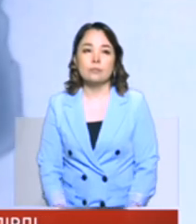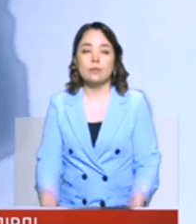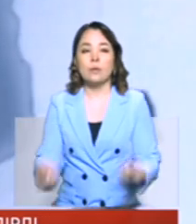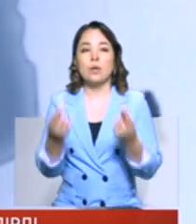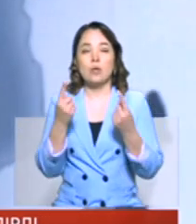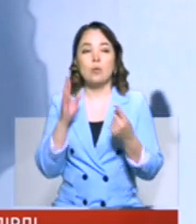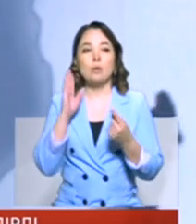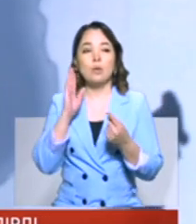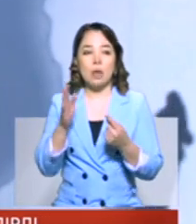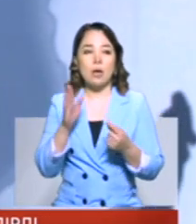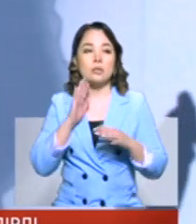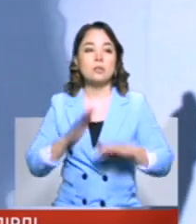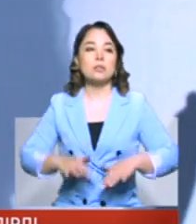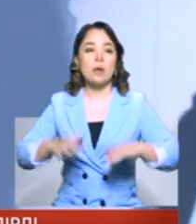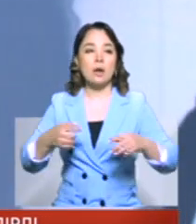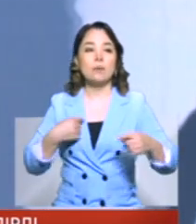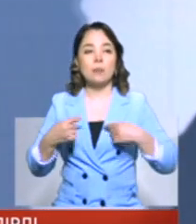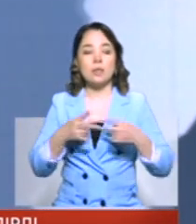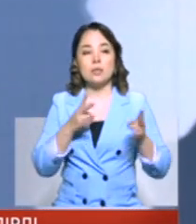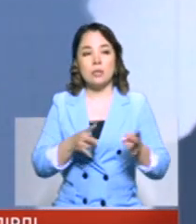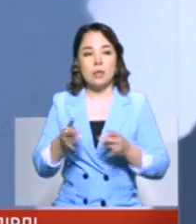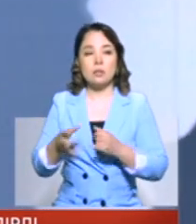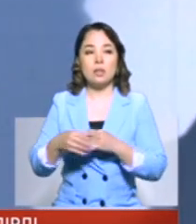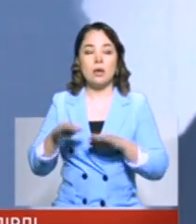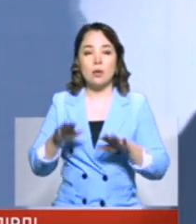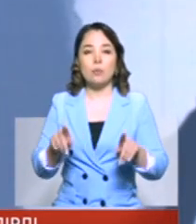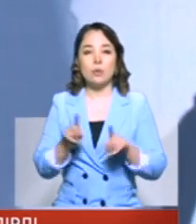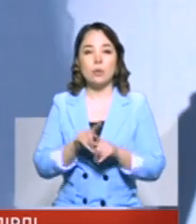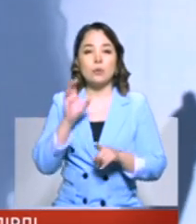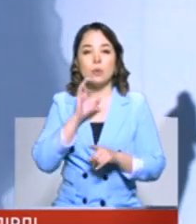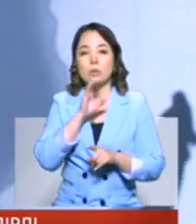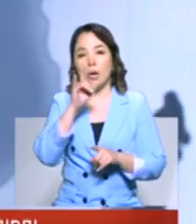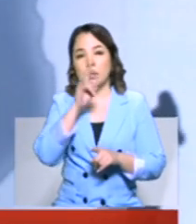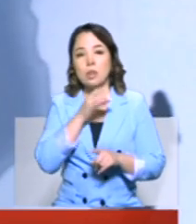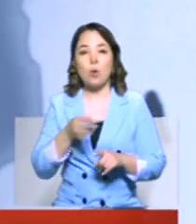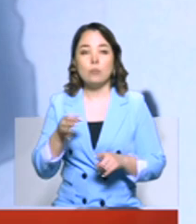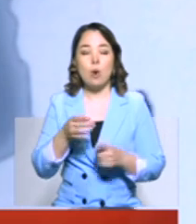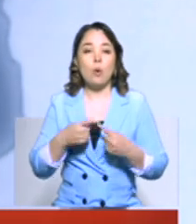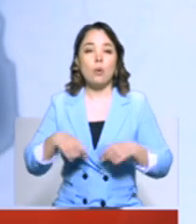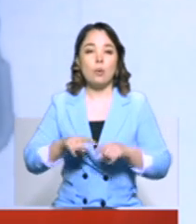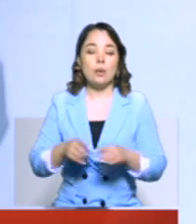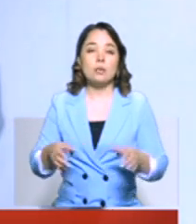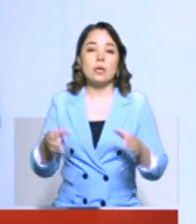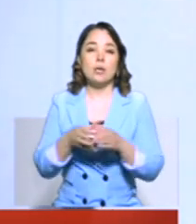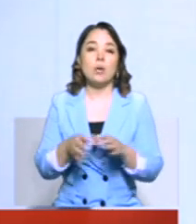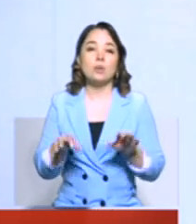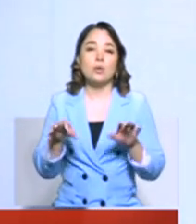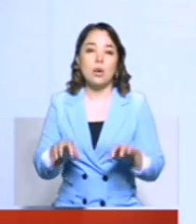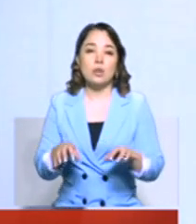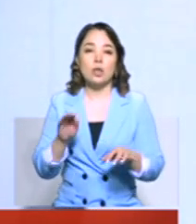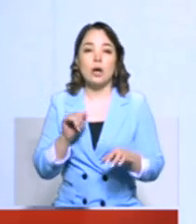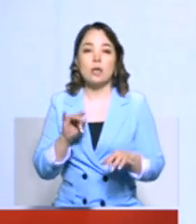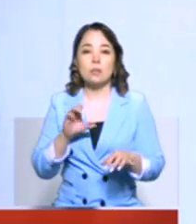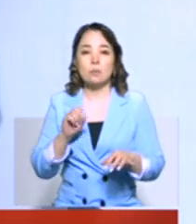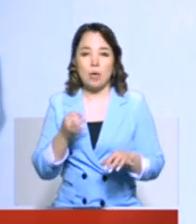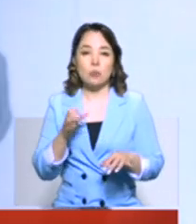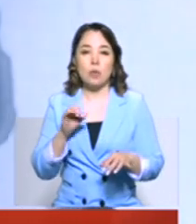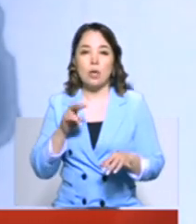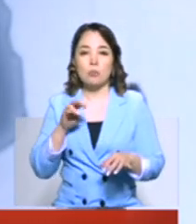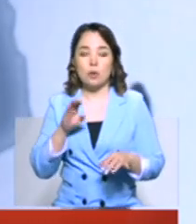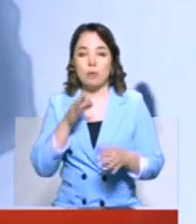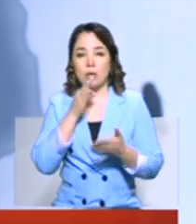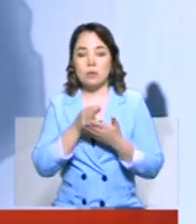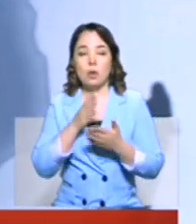Ірі болайық. Тасқыннан зардап шеккен Теріскей халқына солтүстік Қазақстан облыстық қоғамдық кеңесінің төрағасы Жарасбай Сүлейменов осылай